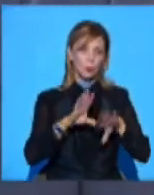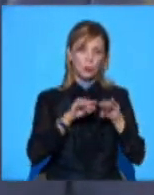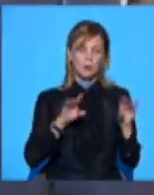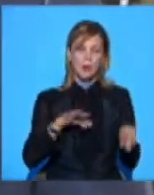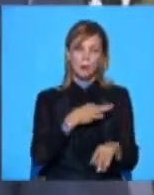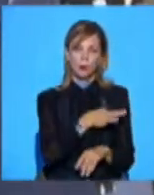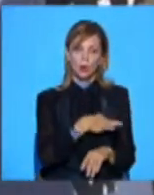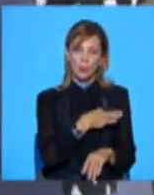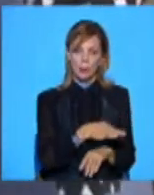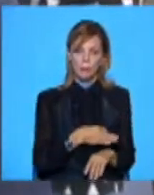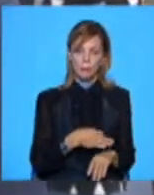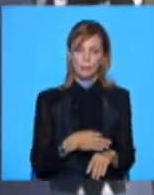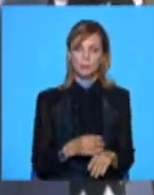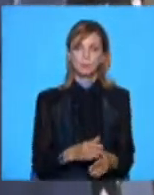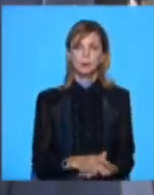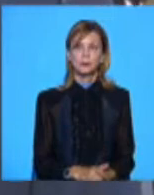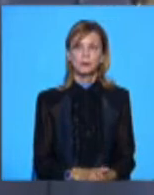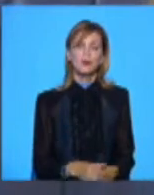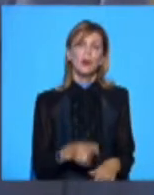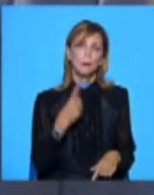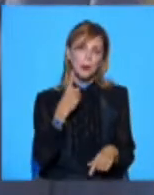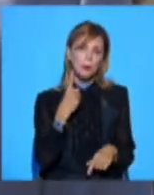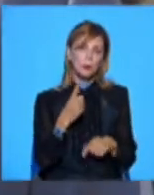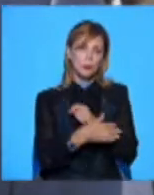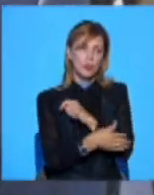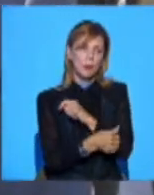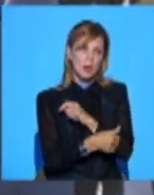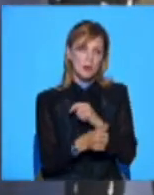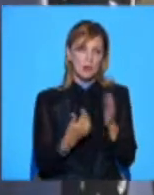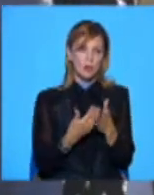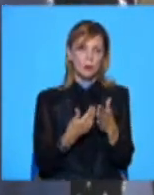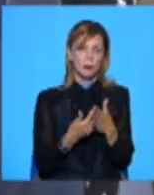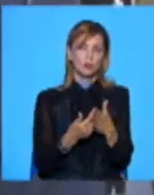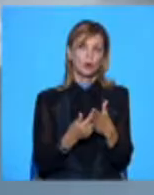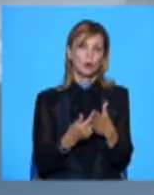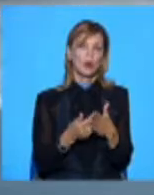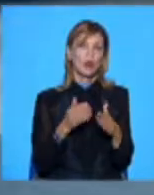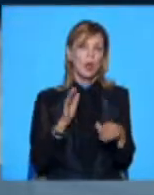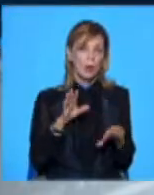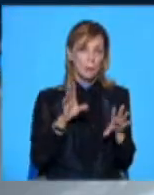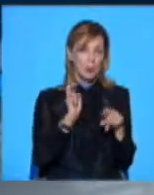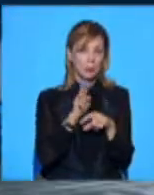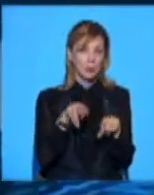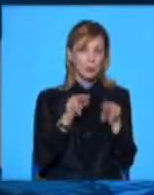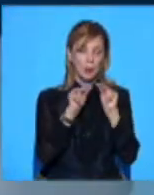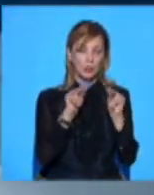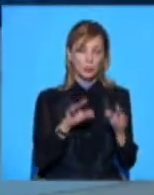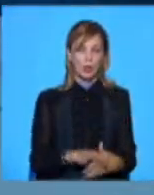multor copii, în primul rând celor din medii defavorizate, pentru a avea un acces cât mai bun la educație.